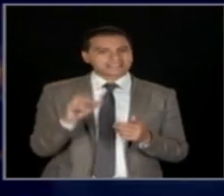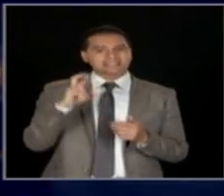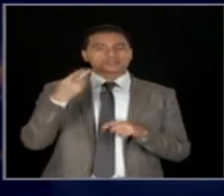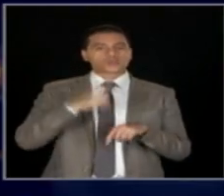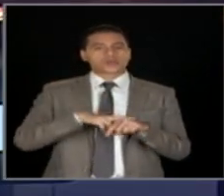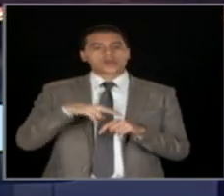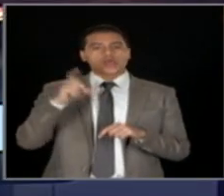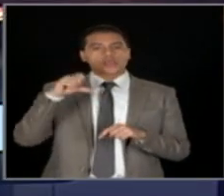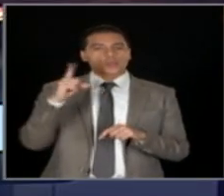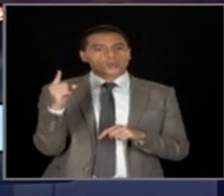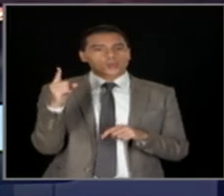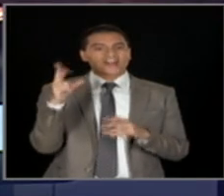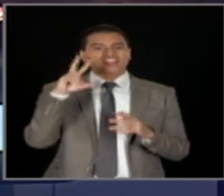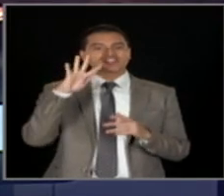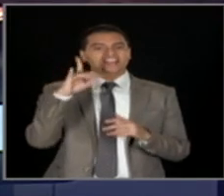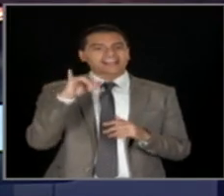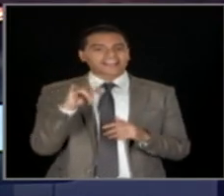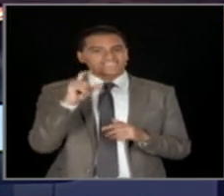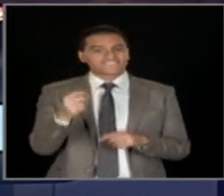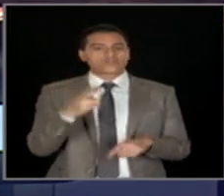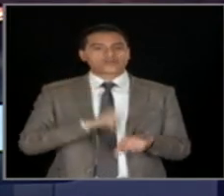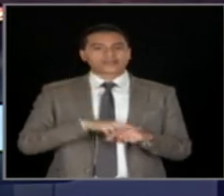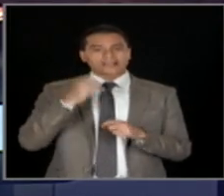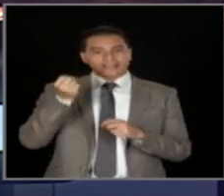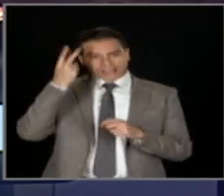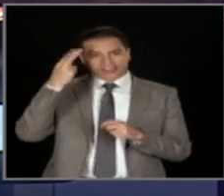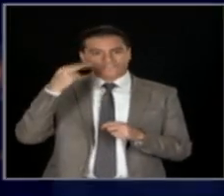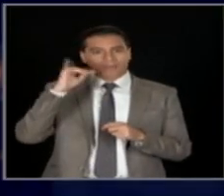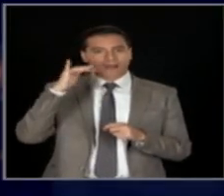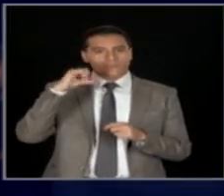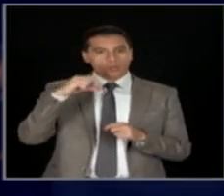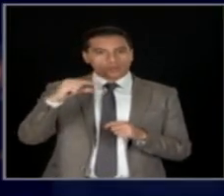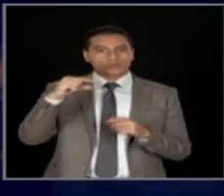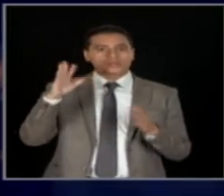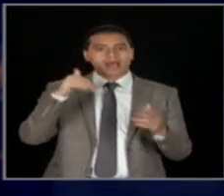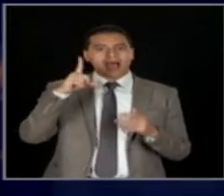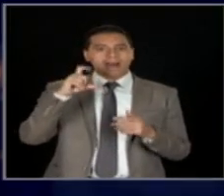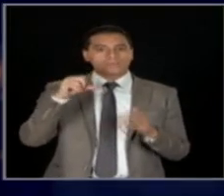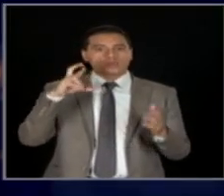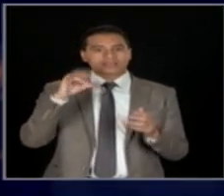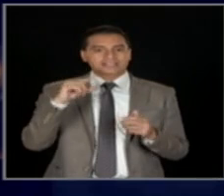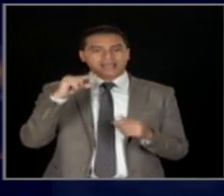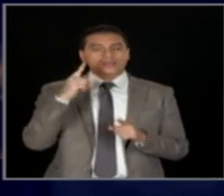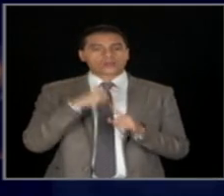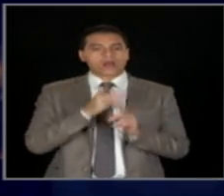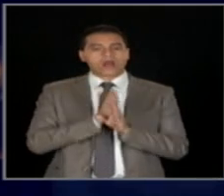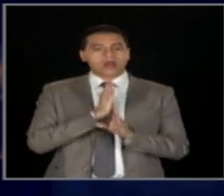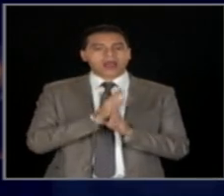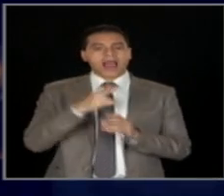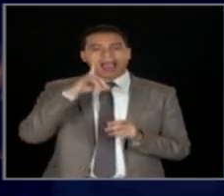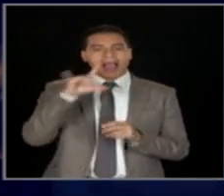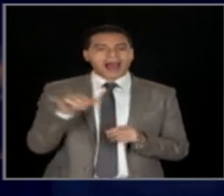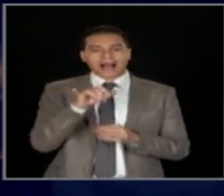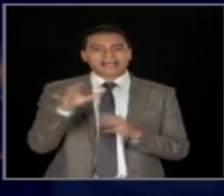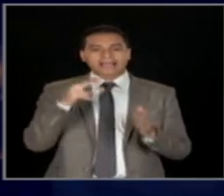وحسين فهمي ونورة وهدى رمزي. تأليف محمود أبو زيد وإخراج علي. تأليف محمود أبو زيد وإخراج